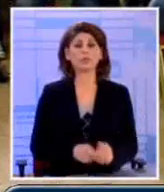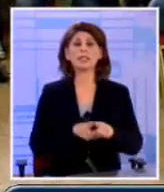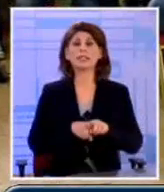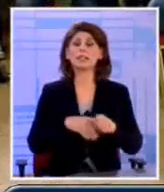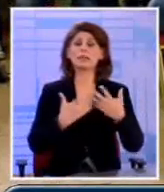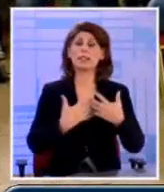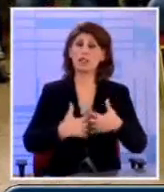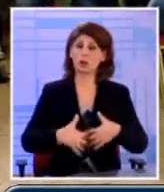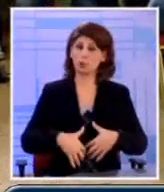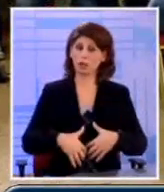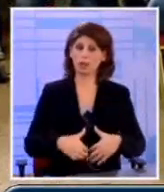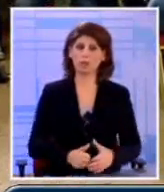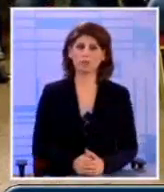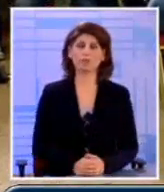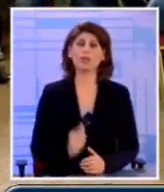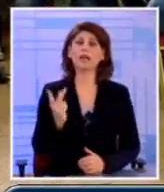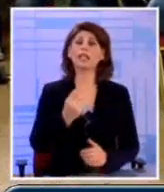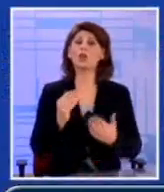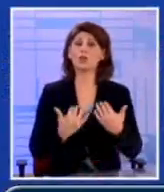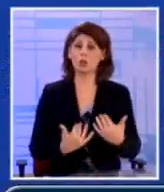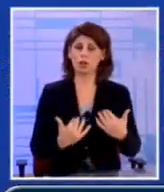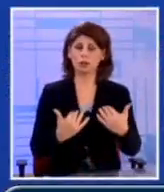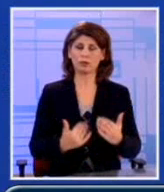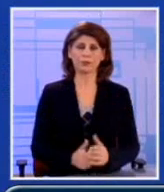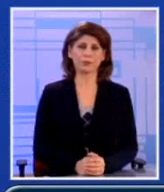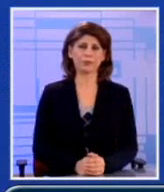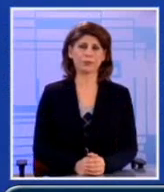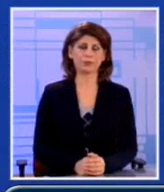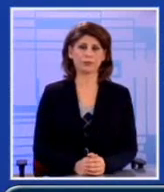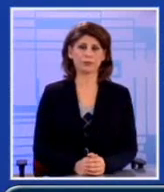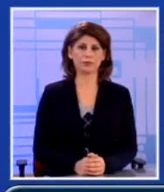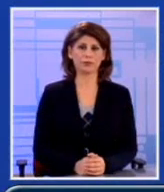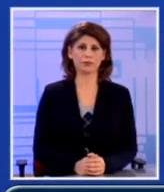λειτουργία του Κοινοβουλίου θα ήθελα να